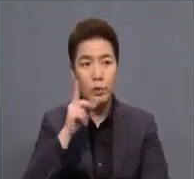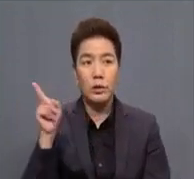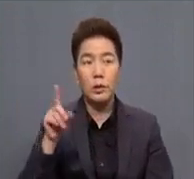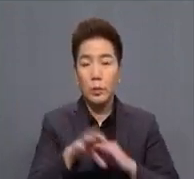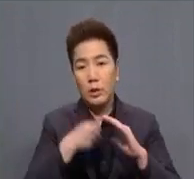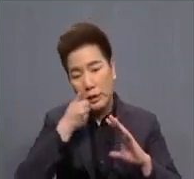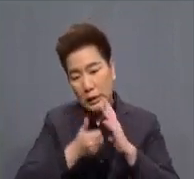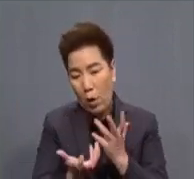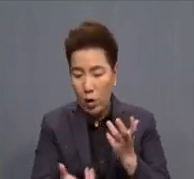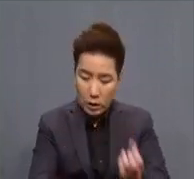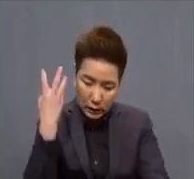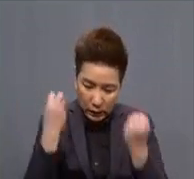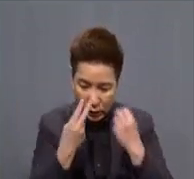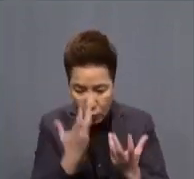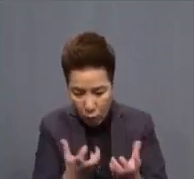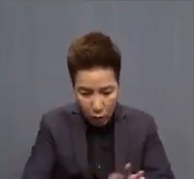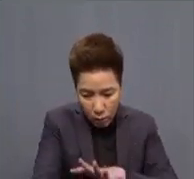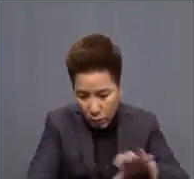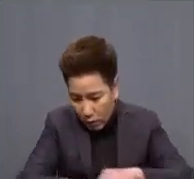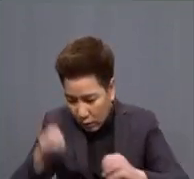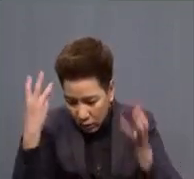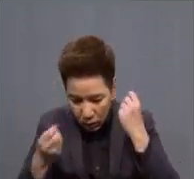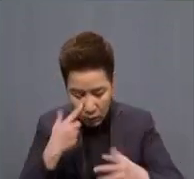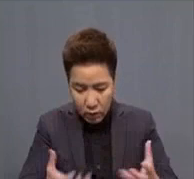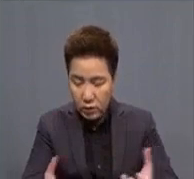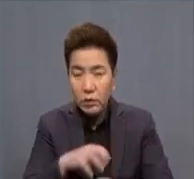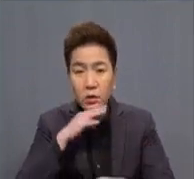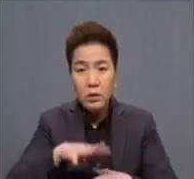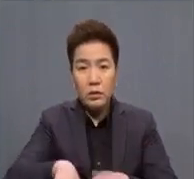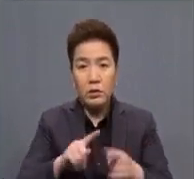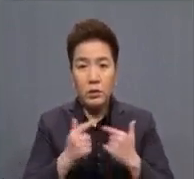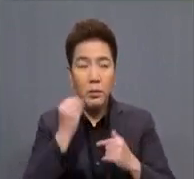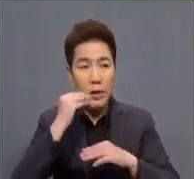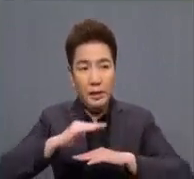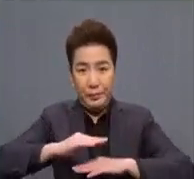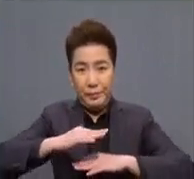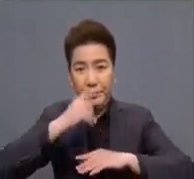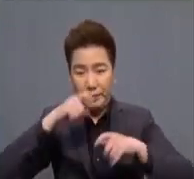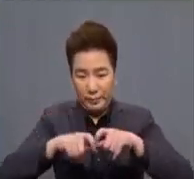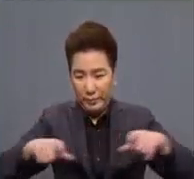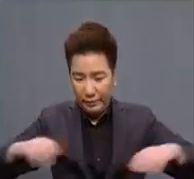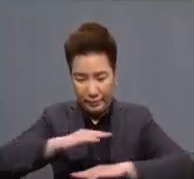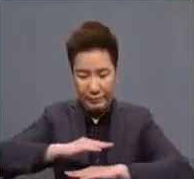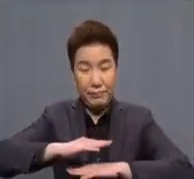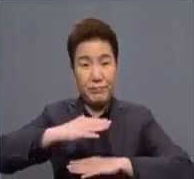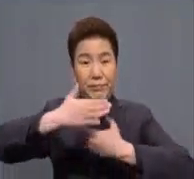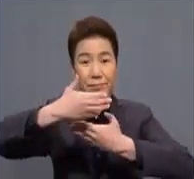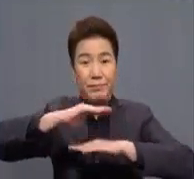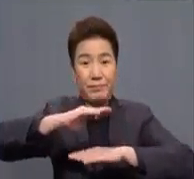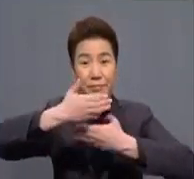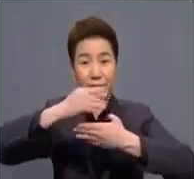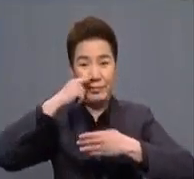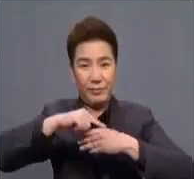ายก็เข้าไปรื้อค้นทรัพย์สินในห้องนะฮะนี่แหละครับบานเกล็ดอย่างเงี้ยนะฮะ นี่มันงัดง่ายเหมือนกันเนาะบานเกล็ดเนาะเป็น